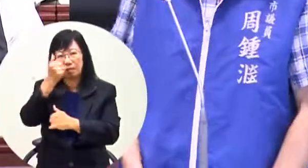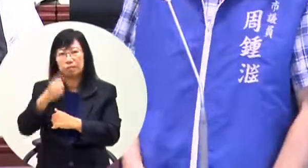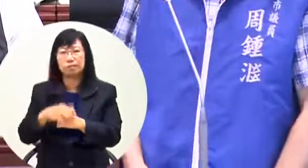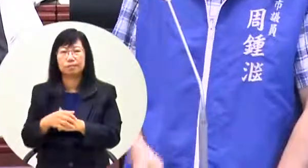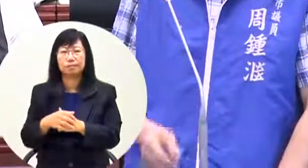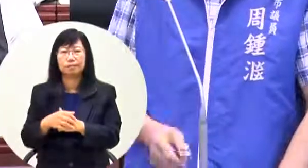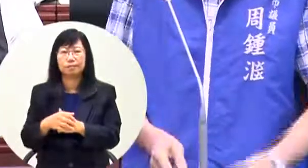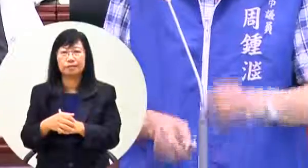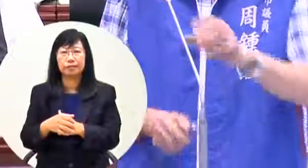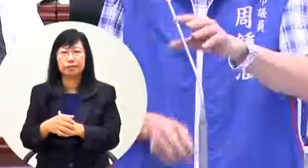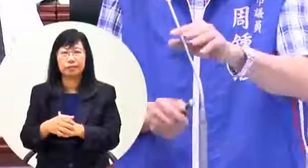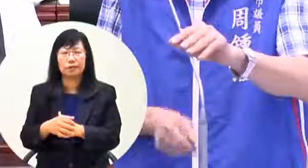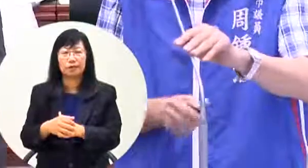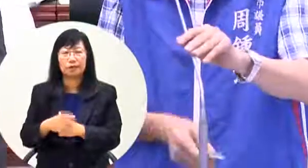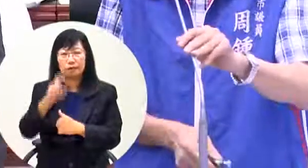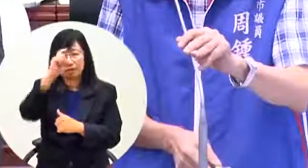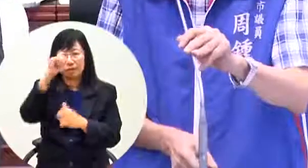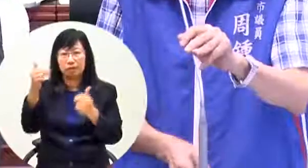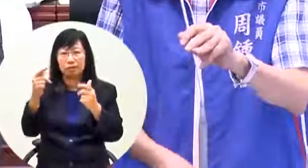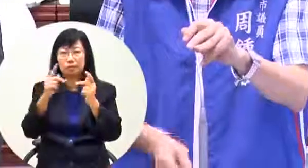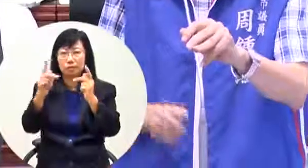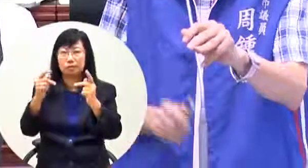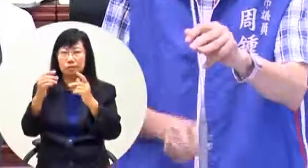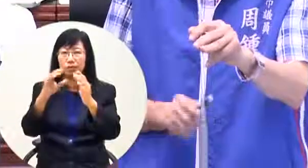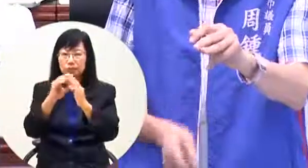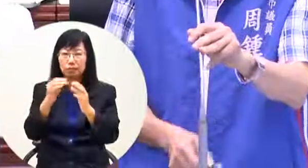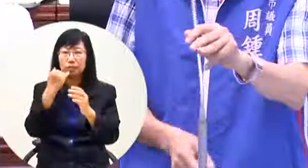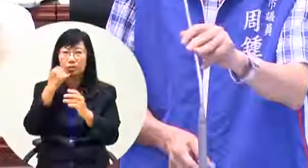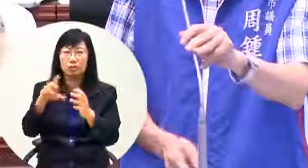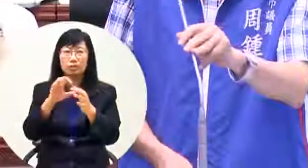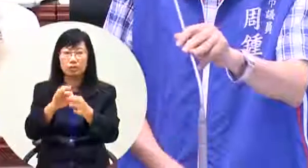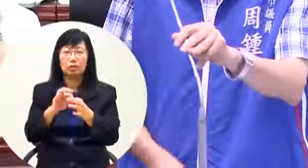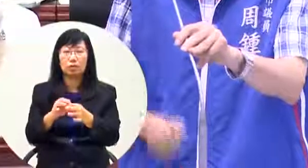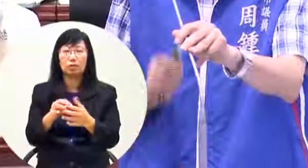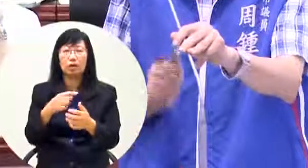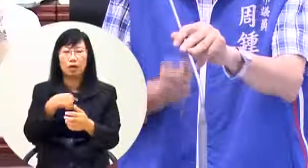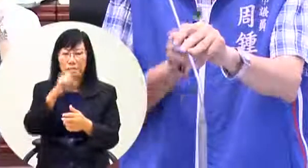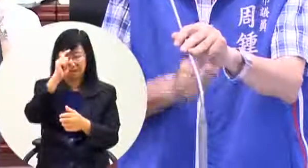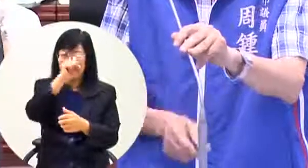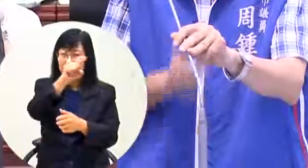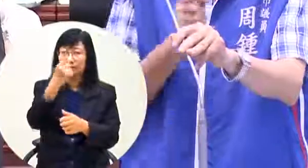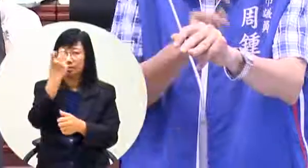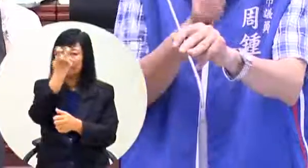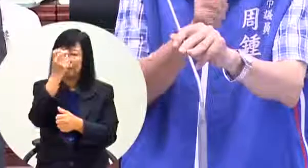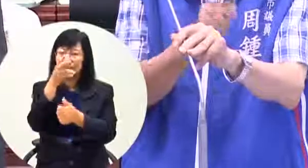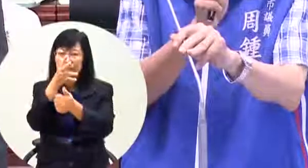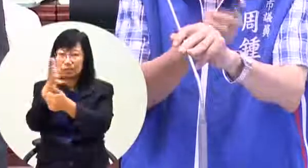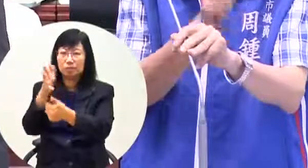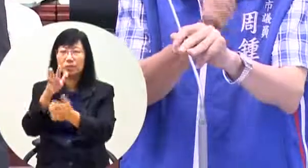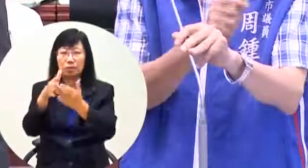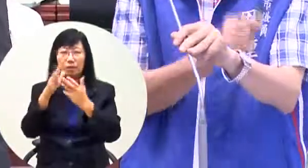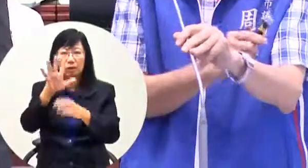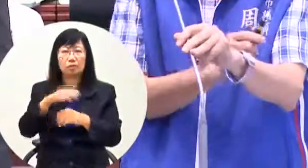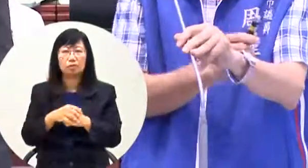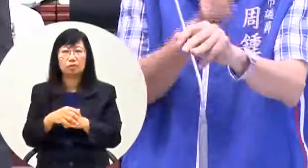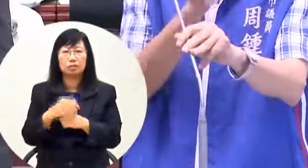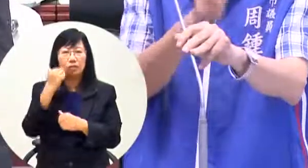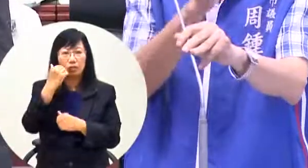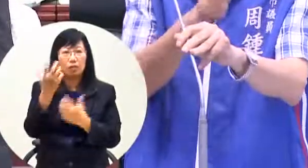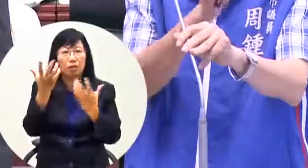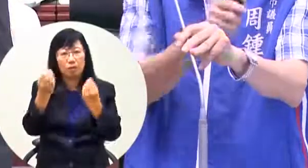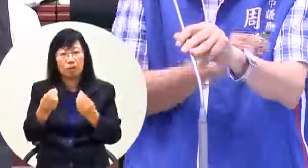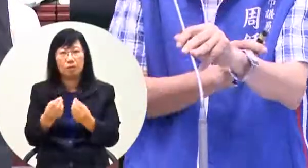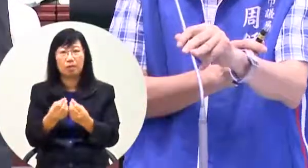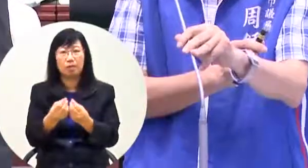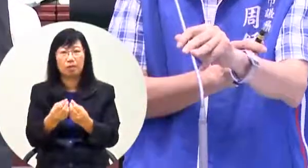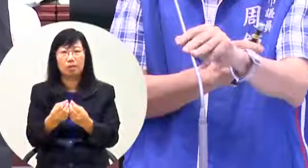候，能够把这一个 好好的 列为对 好好 列为这一个参考。 好，如果没有的时候，那时候应该就用电